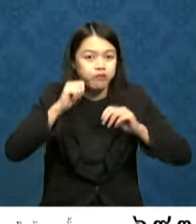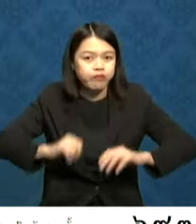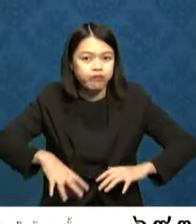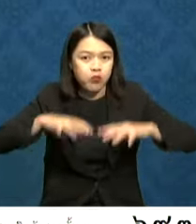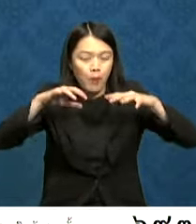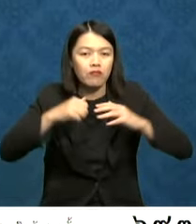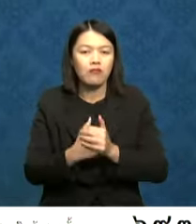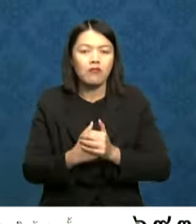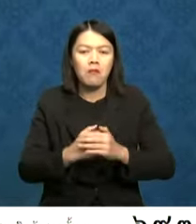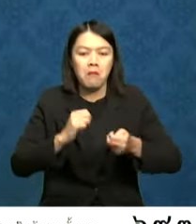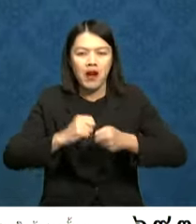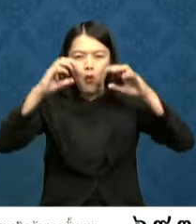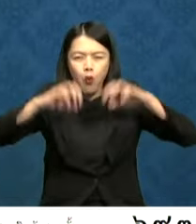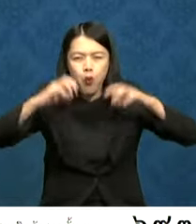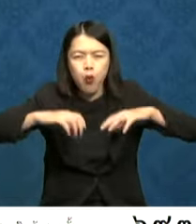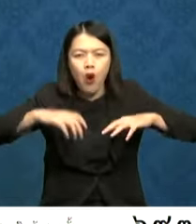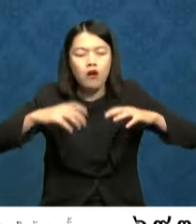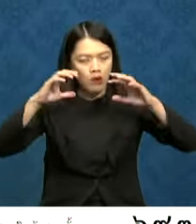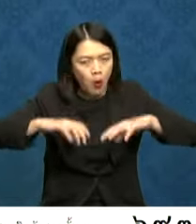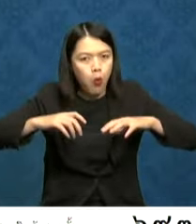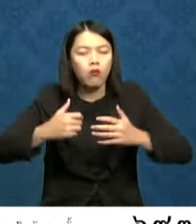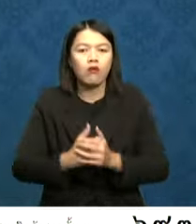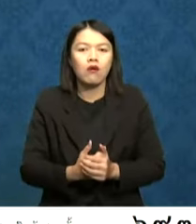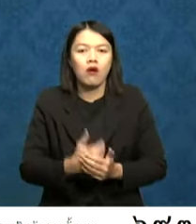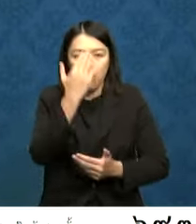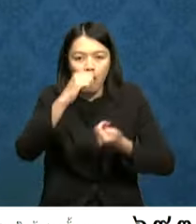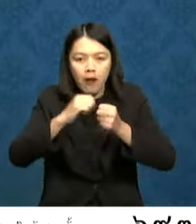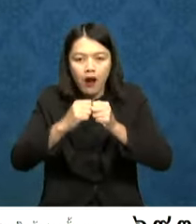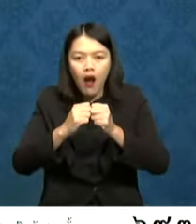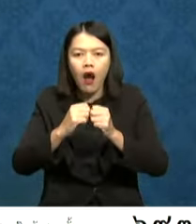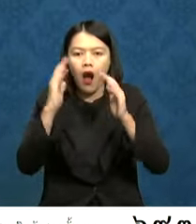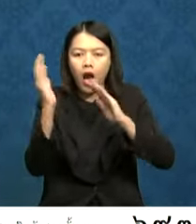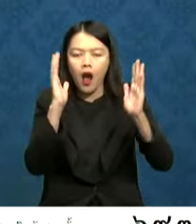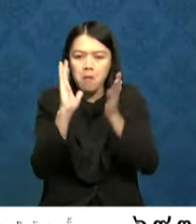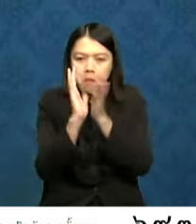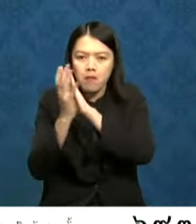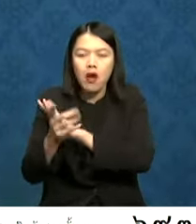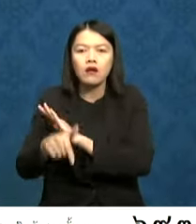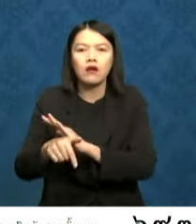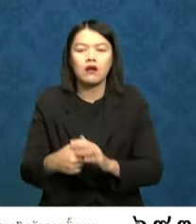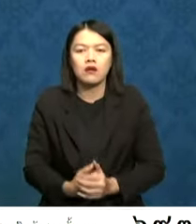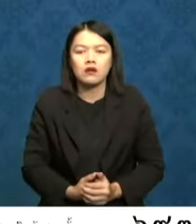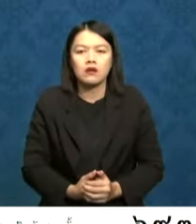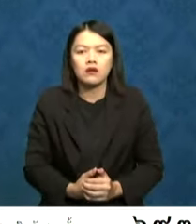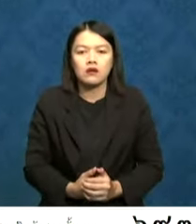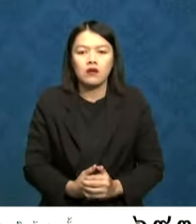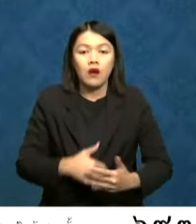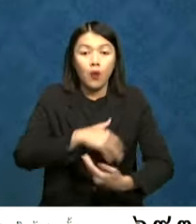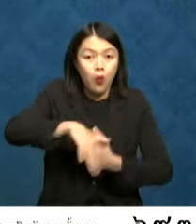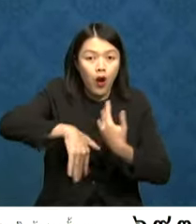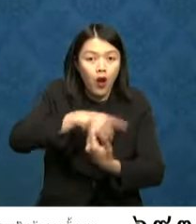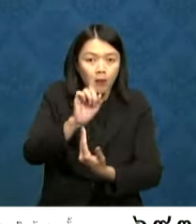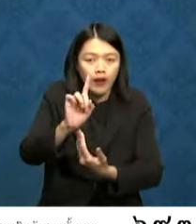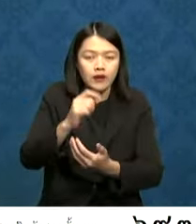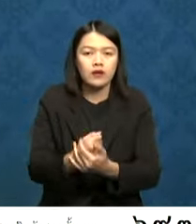เนื่องจากปัญหาฝนตกชุกฝนตกหนักเพราะปัญหาการเปลี่ยนแปลงสภาพภูมิอากาศด้านสิ่งแวดล้อมครับท่าน